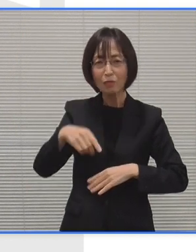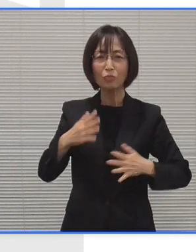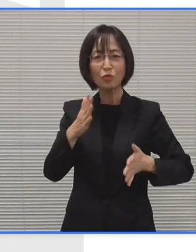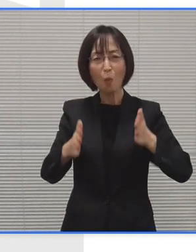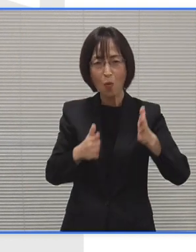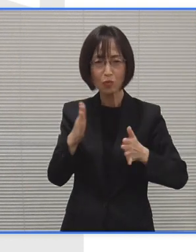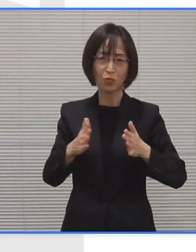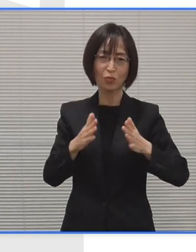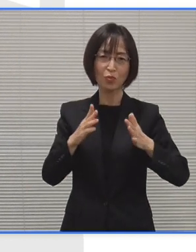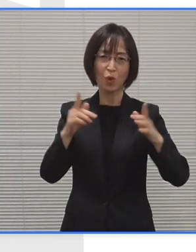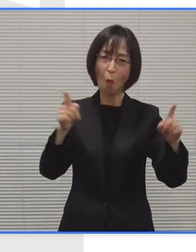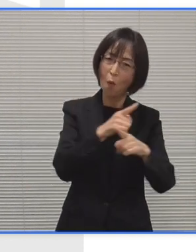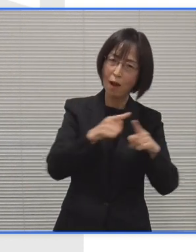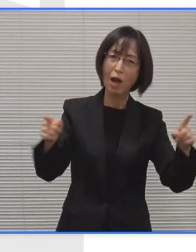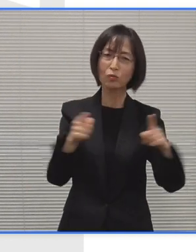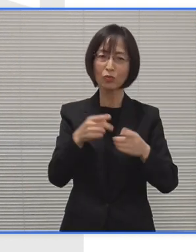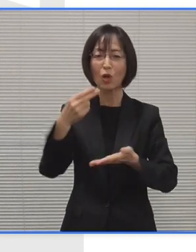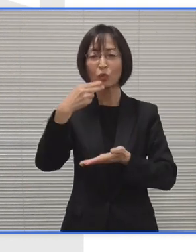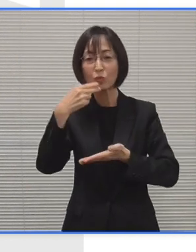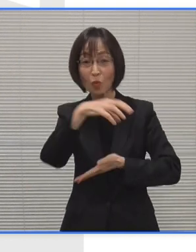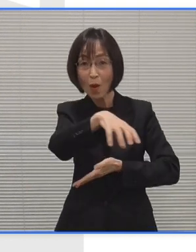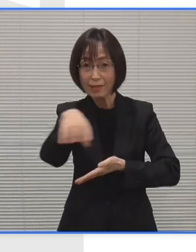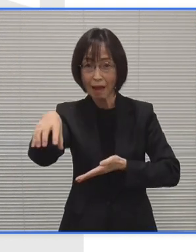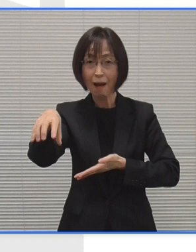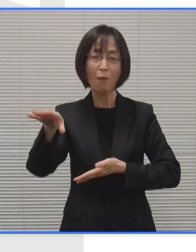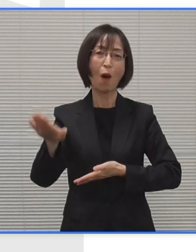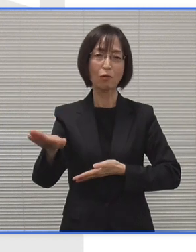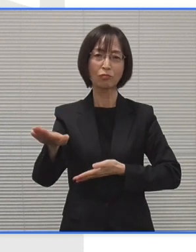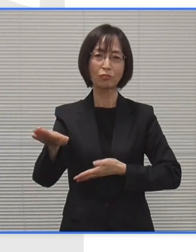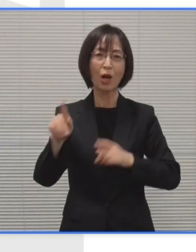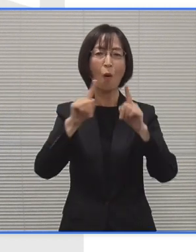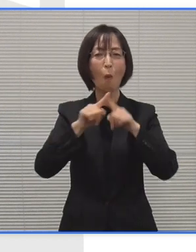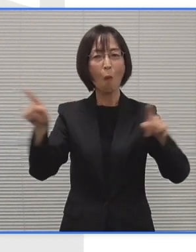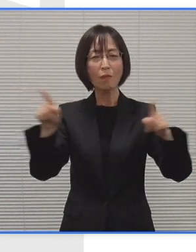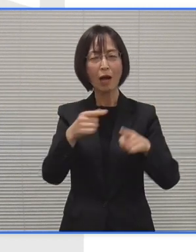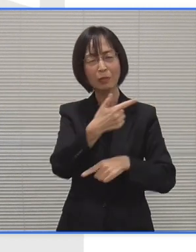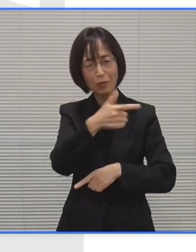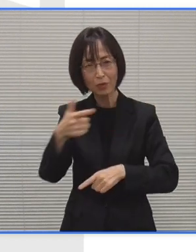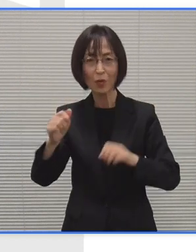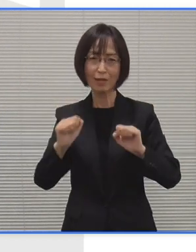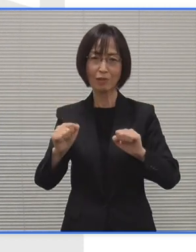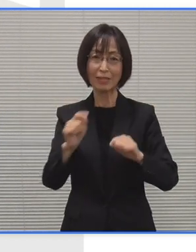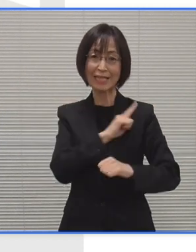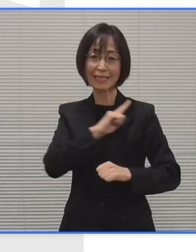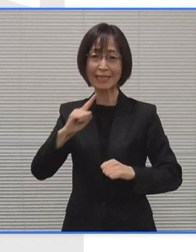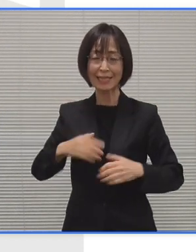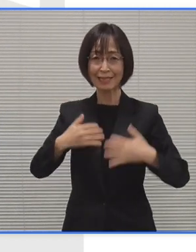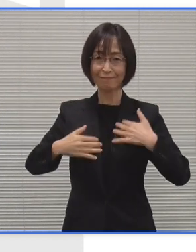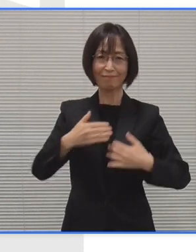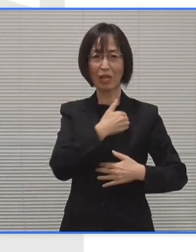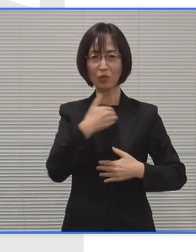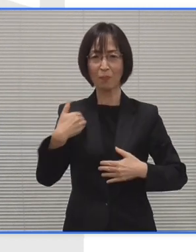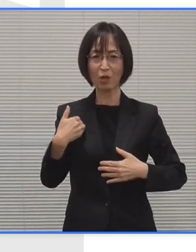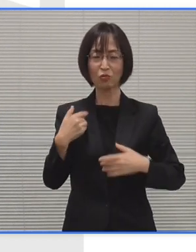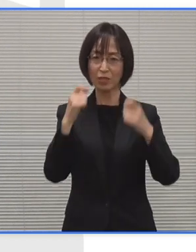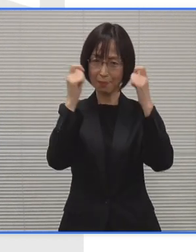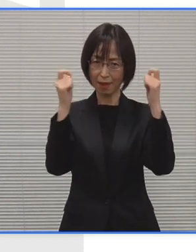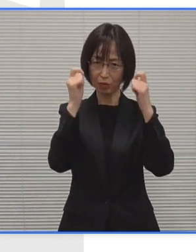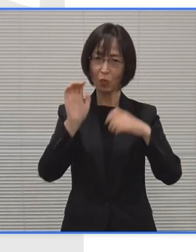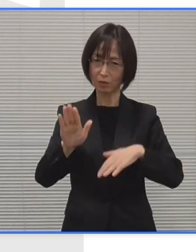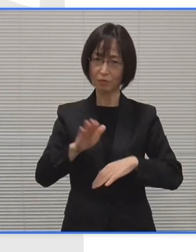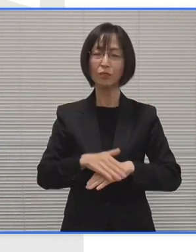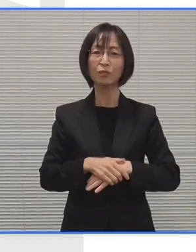から、フードエリアもあるし、音楽もいろんなのをやっていると一日中楽しんでいただけるイベントになります